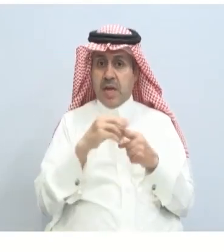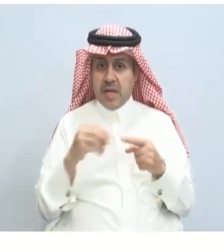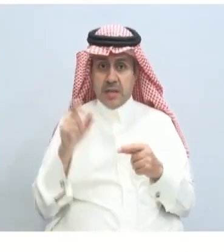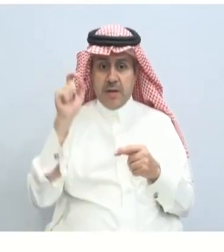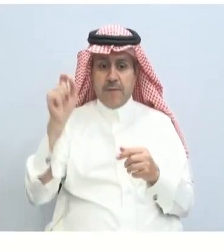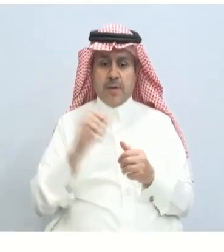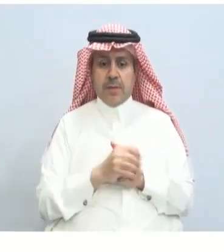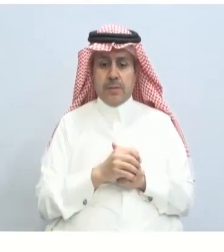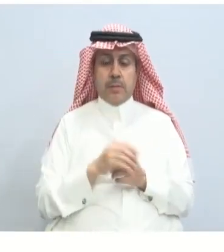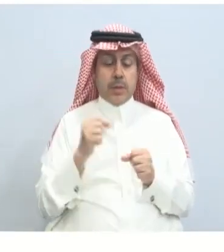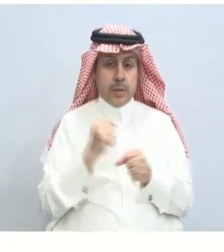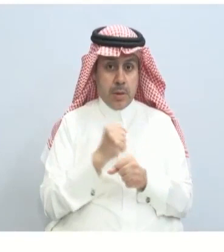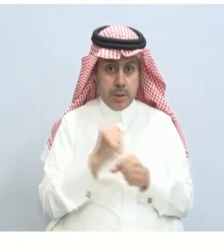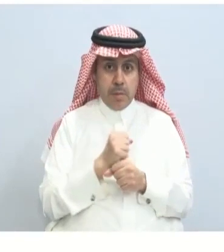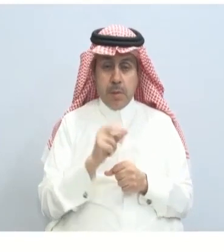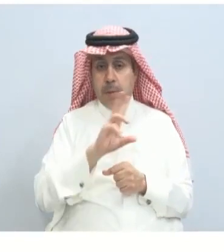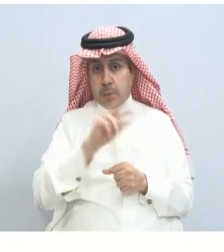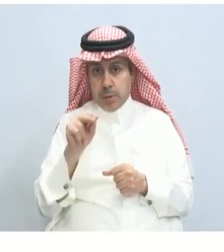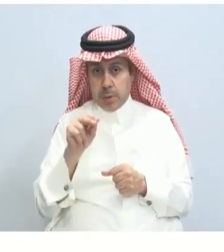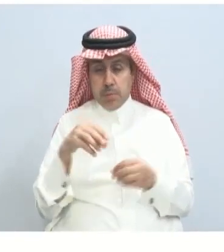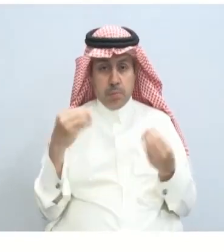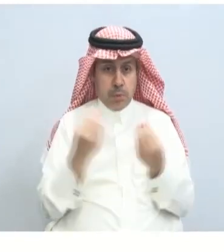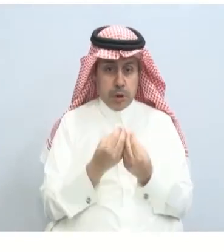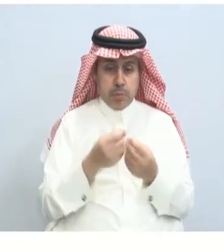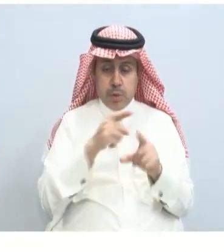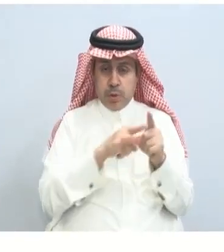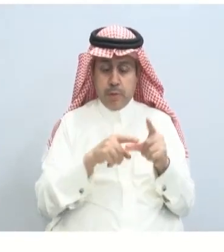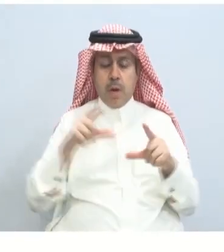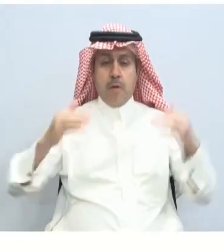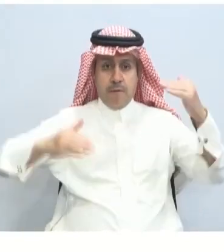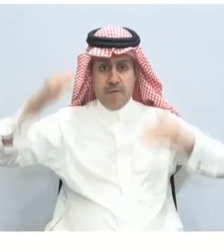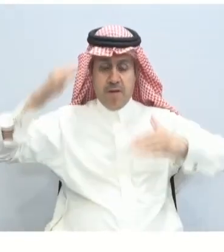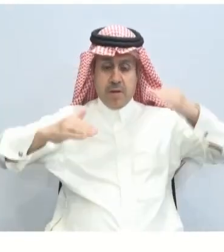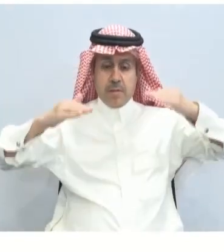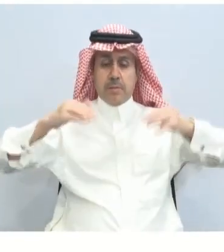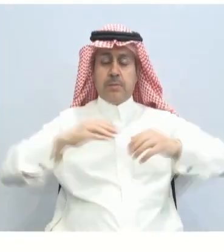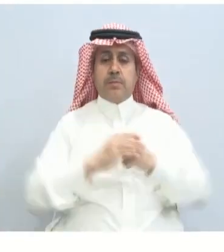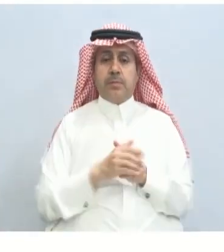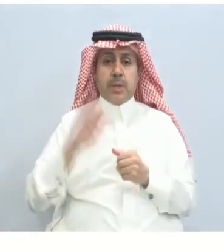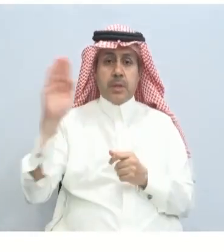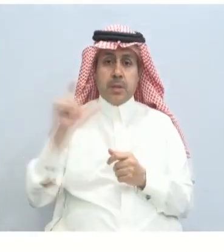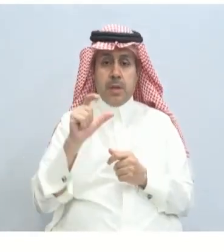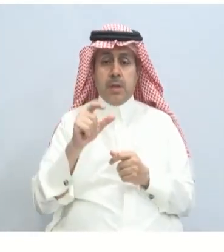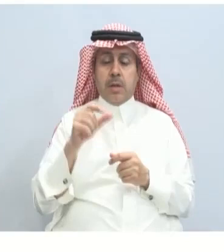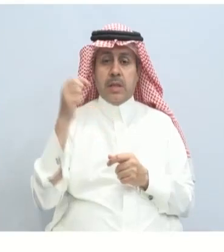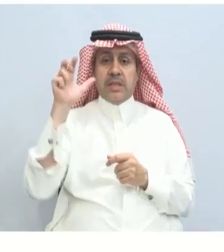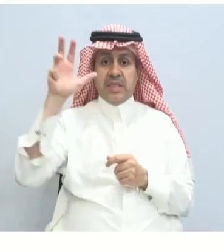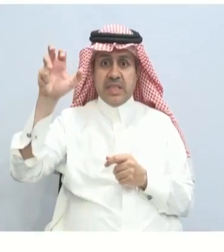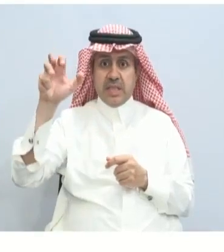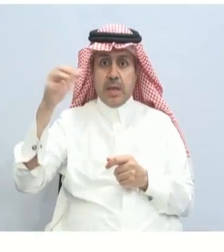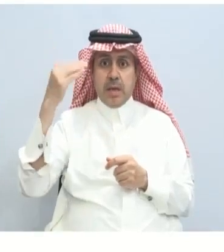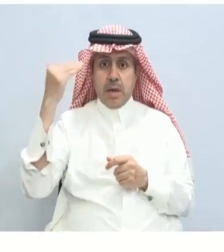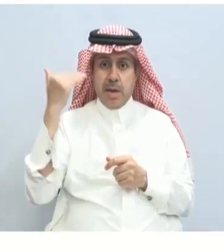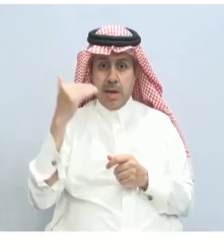ايضا هنا بستخدم متطابقه مجموع زاويتين او الفرق بين زاويتين وبالتالي بقول ساين 90 ناقص